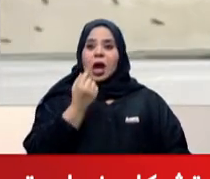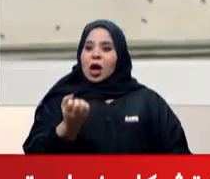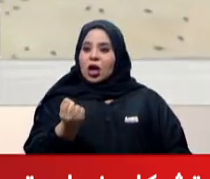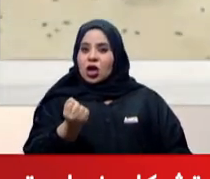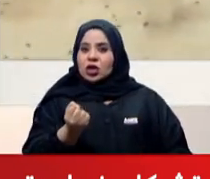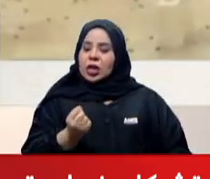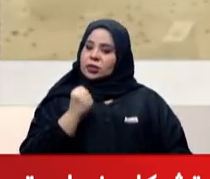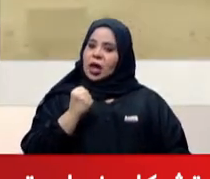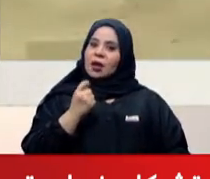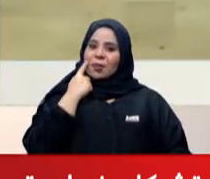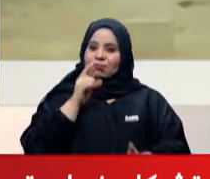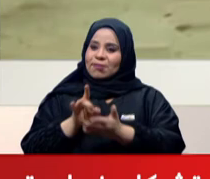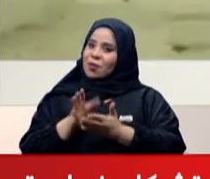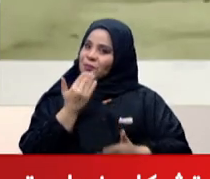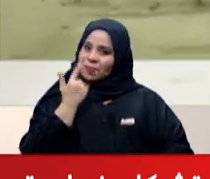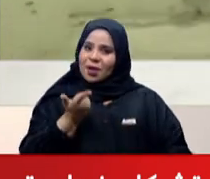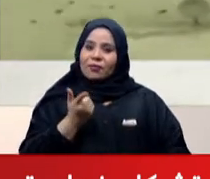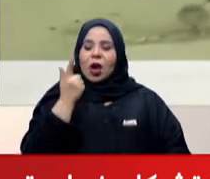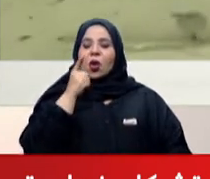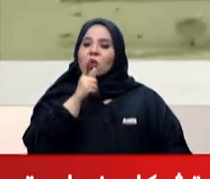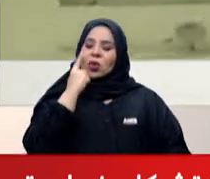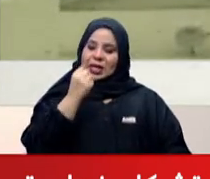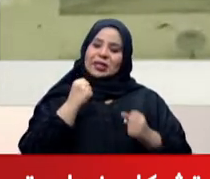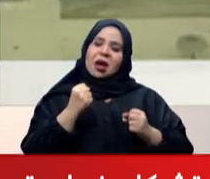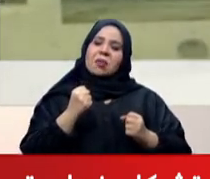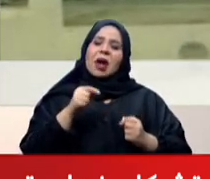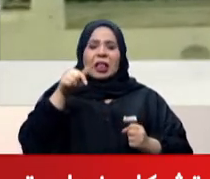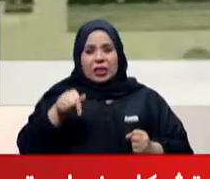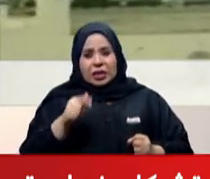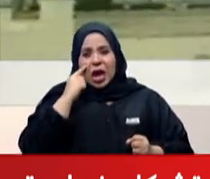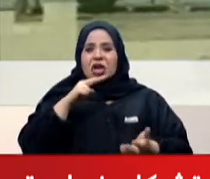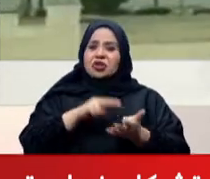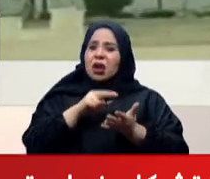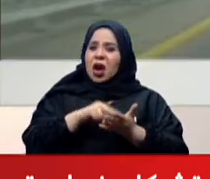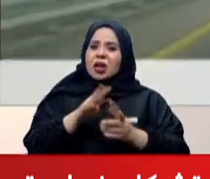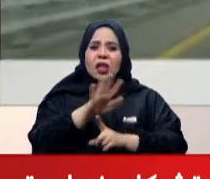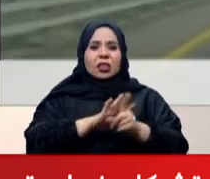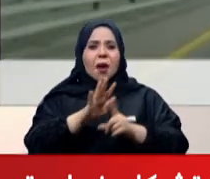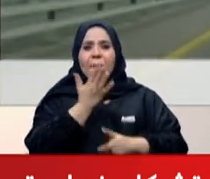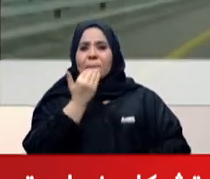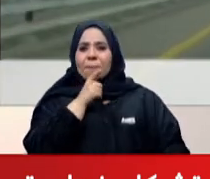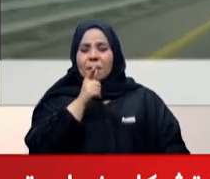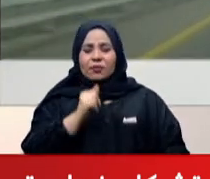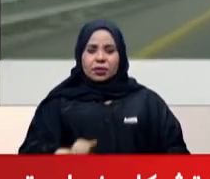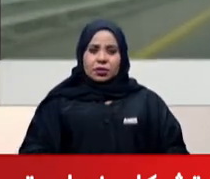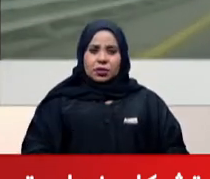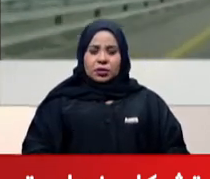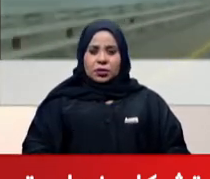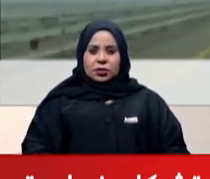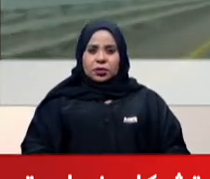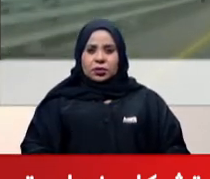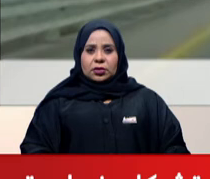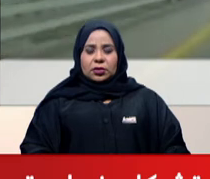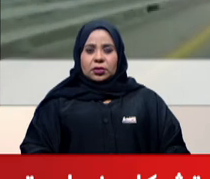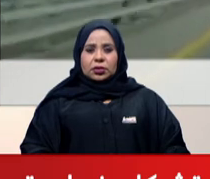تعتبر محاصيل استراتيجية زراعية، ولكن طبعا تؤثر على بعض المزارع، تؤثر على بعض المنتجات،